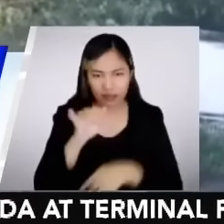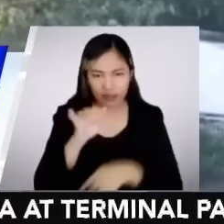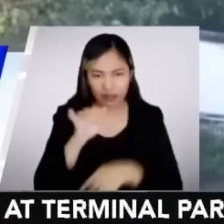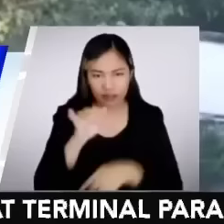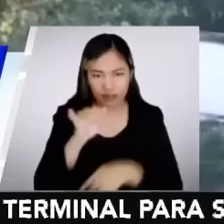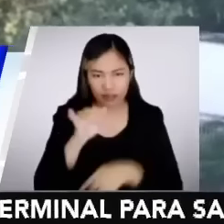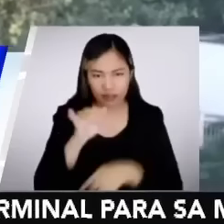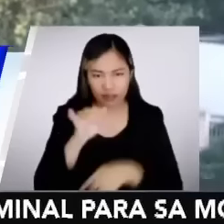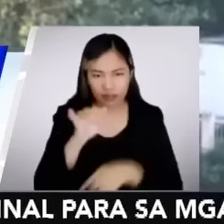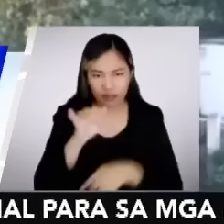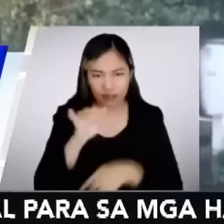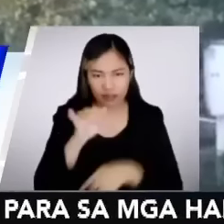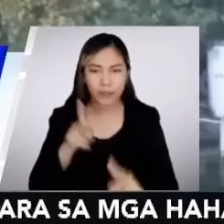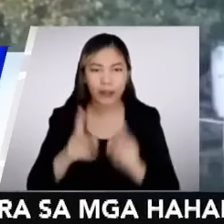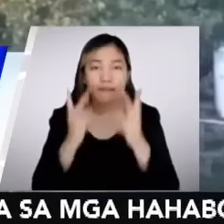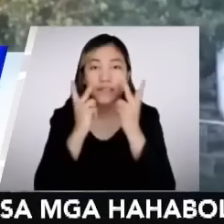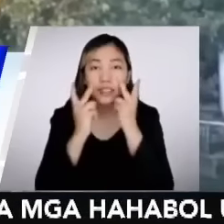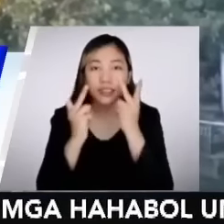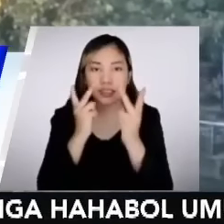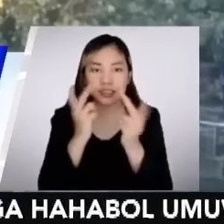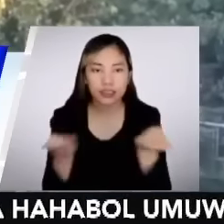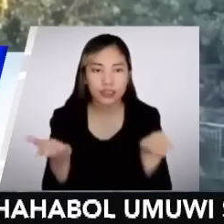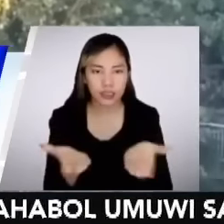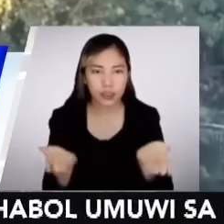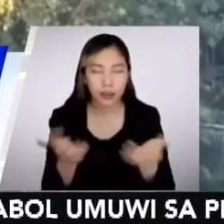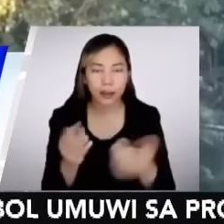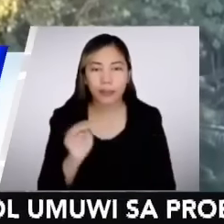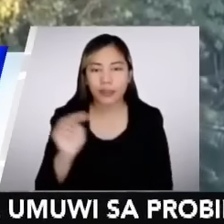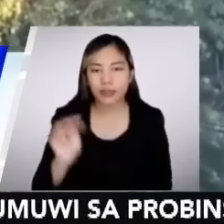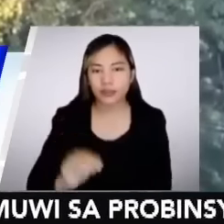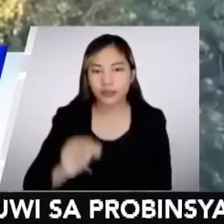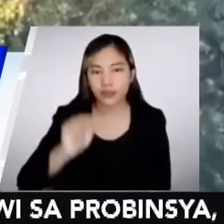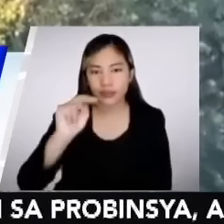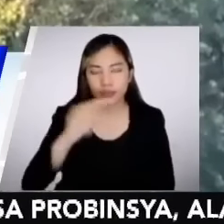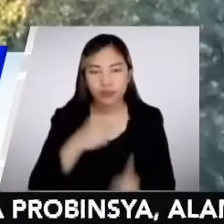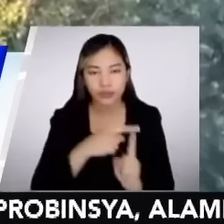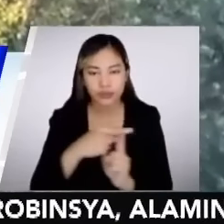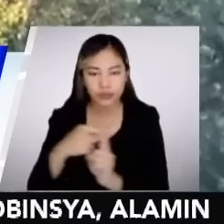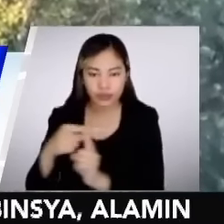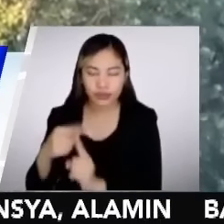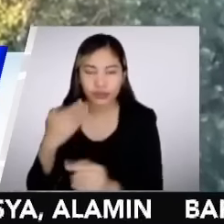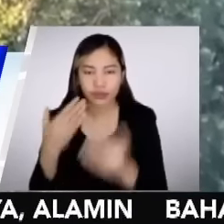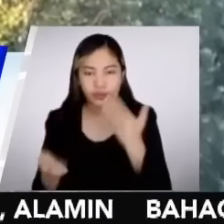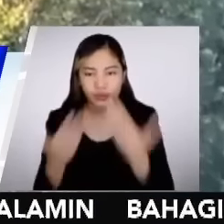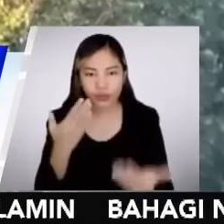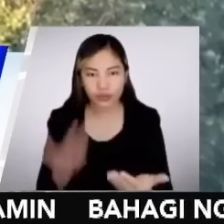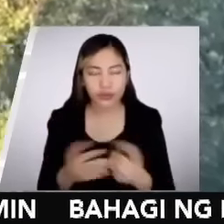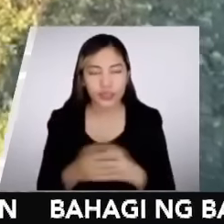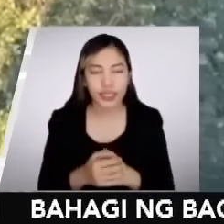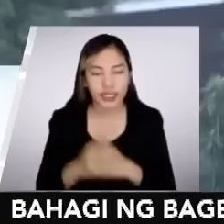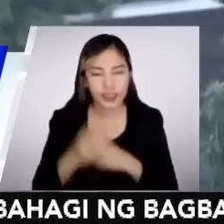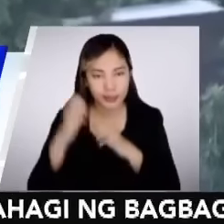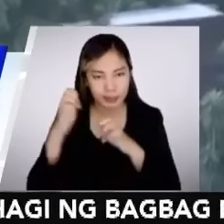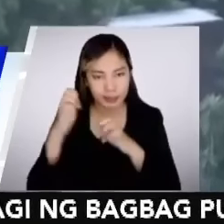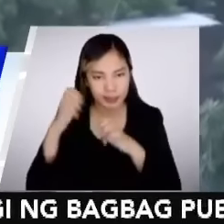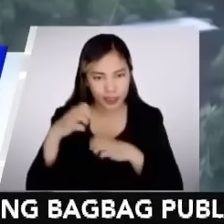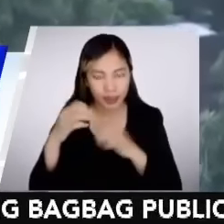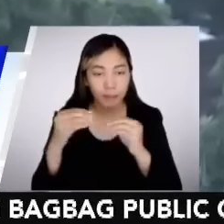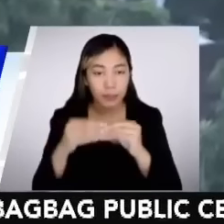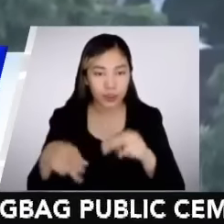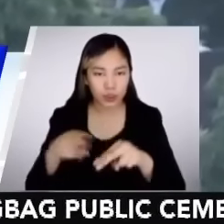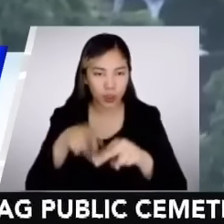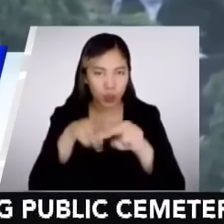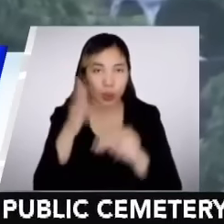Cemetery. Ngayong taon, inaasahan ng pamunuan ng sementeryo na tataas pa ito dahil pinalawig ng 2 oras